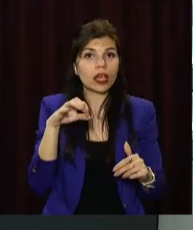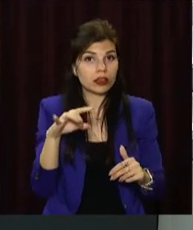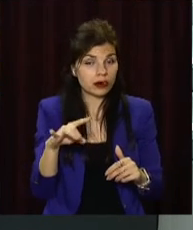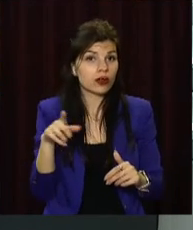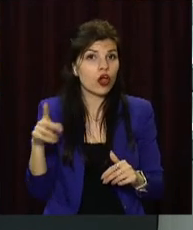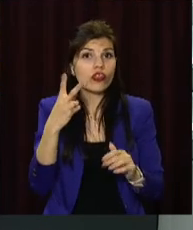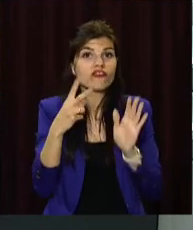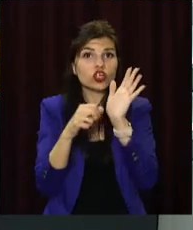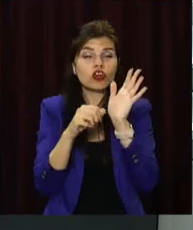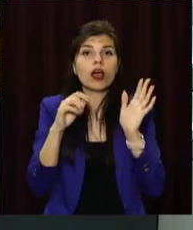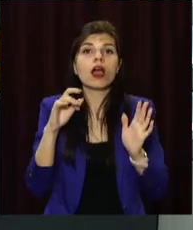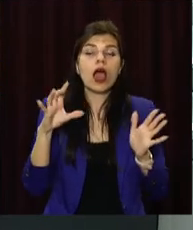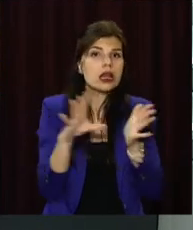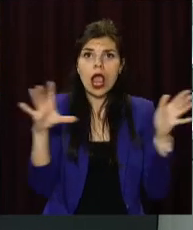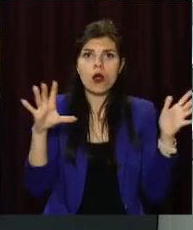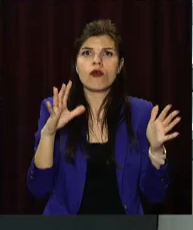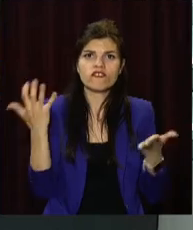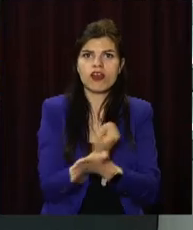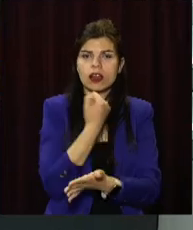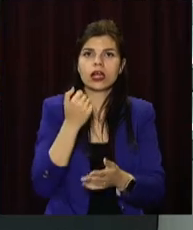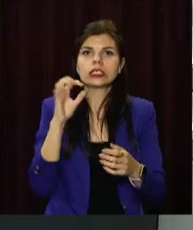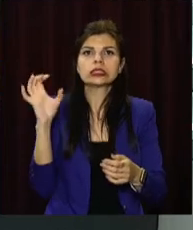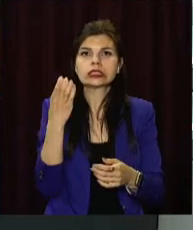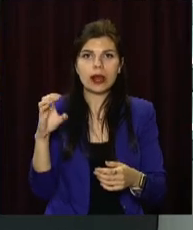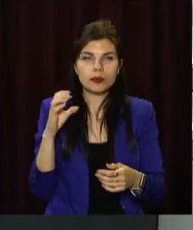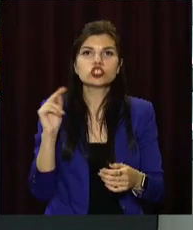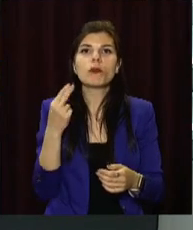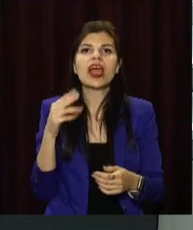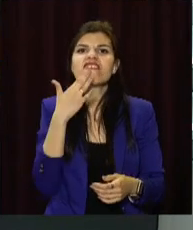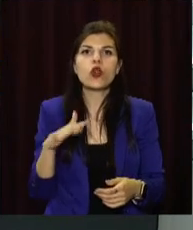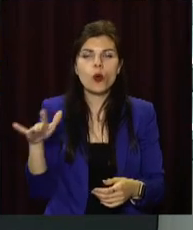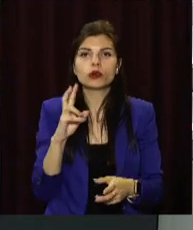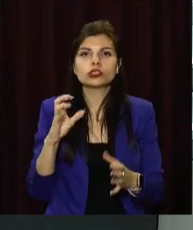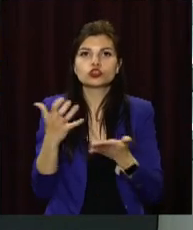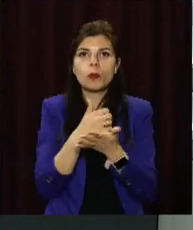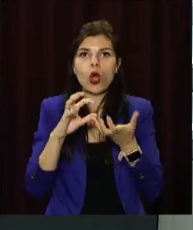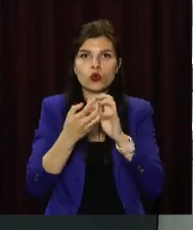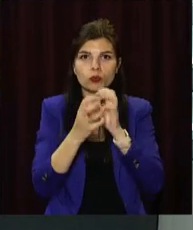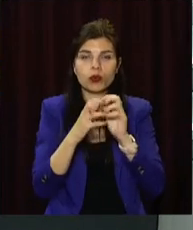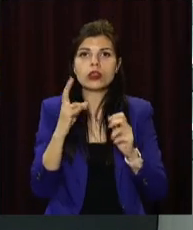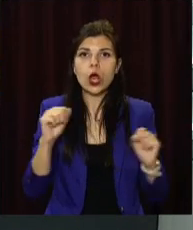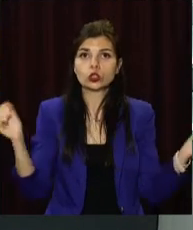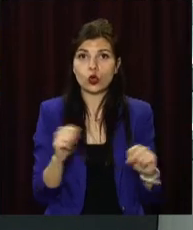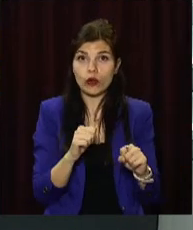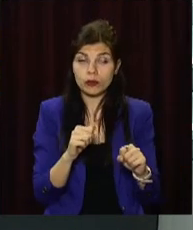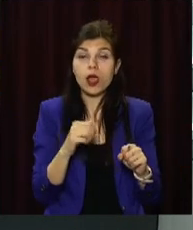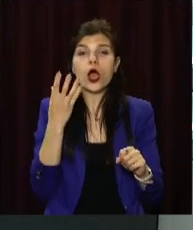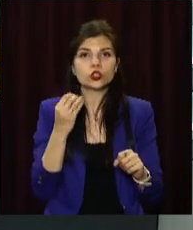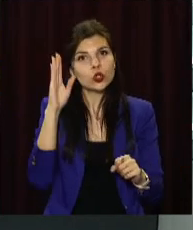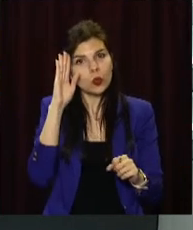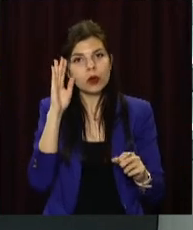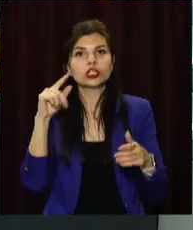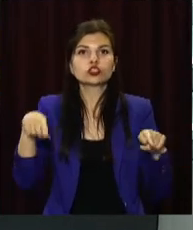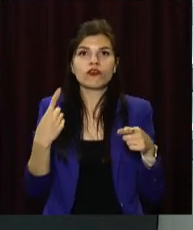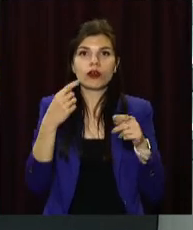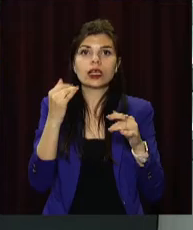Він 26-разовий рекордсмен України та срібний призер чемпіонату Європи зі збирання кубика Рубіка на швидкість. А ще хлопець створює